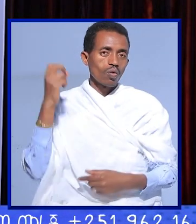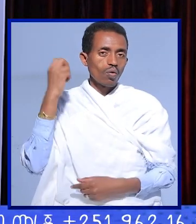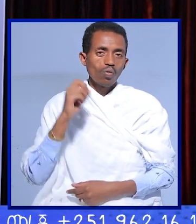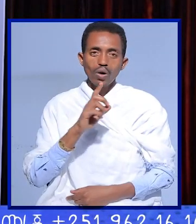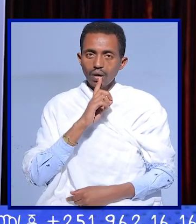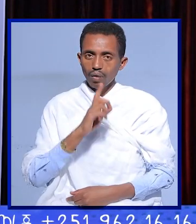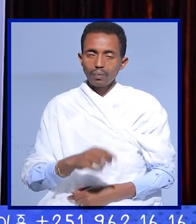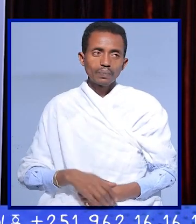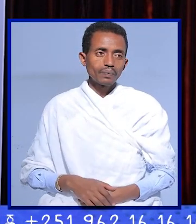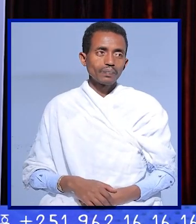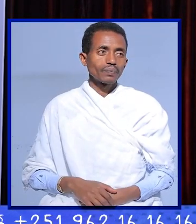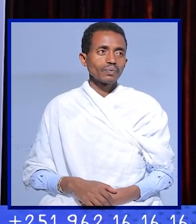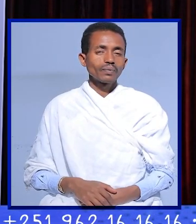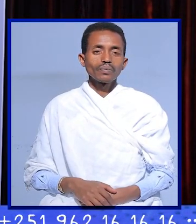ነው።